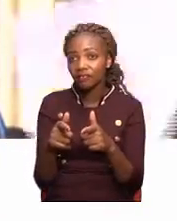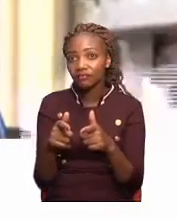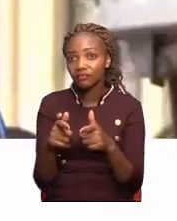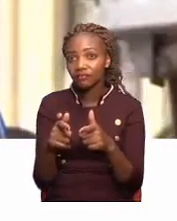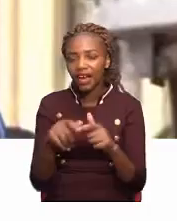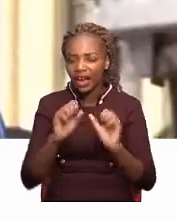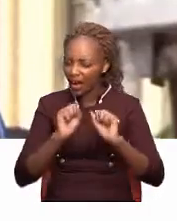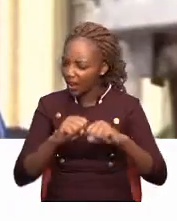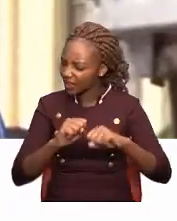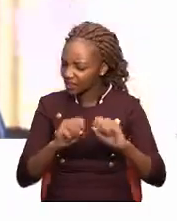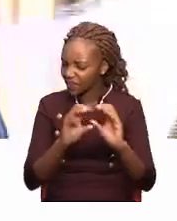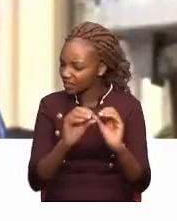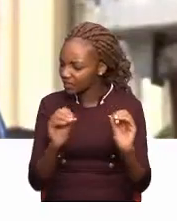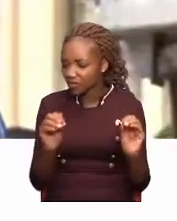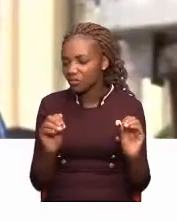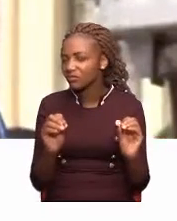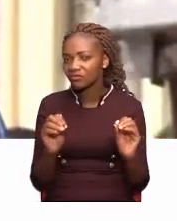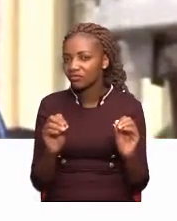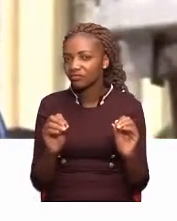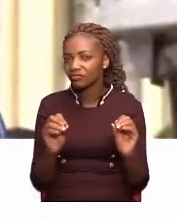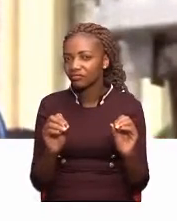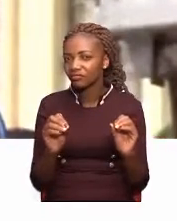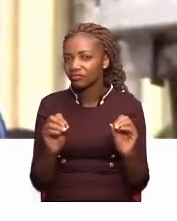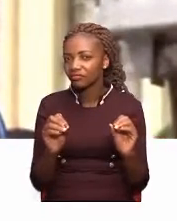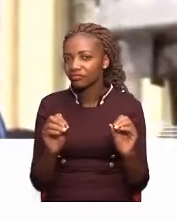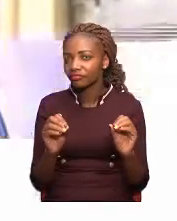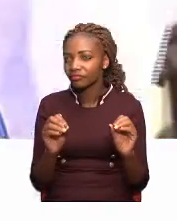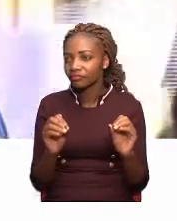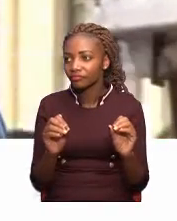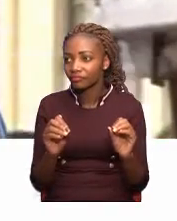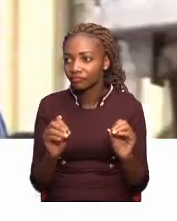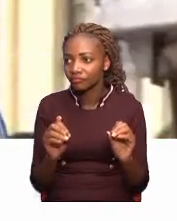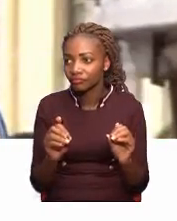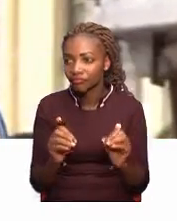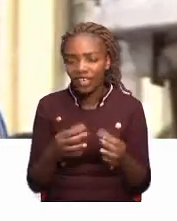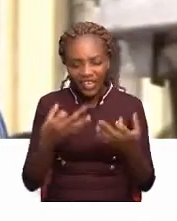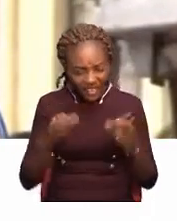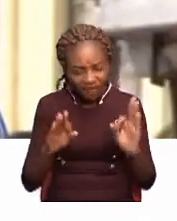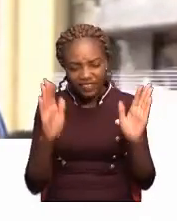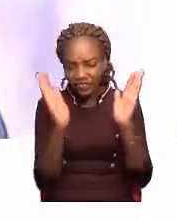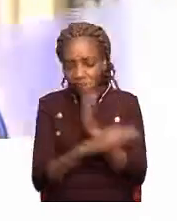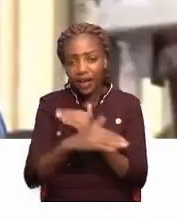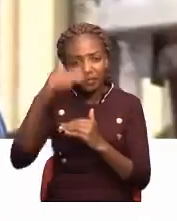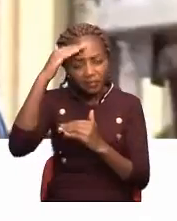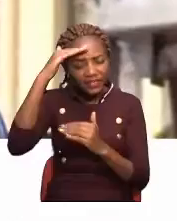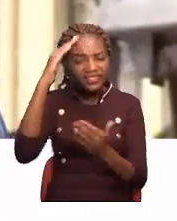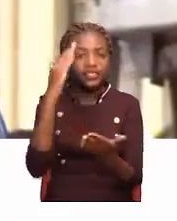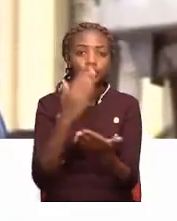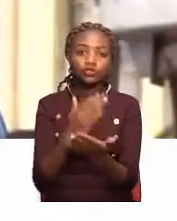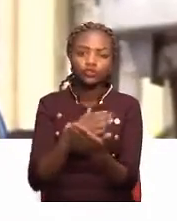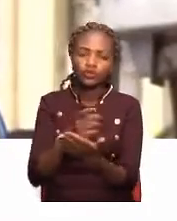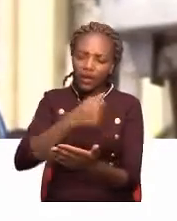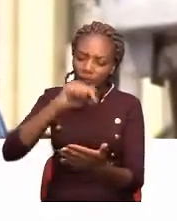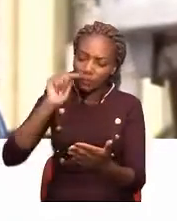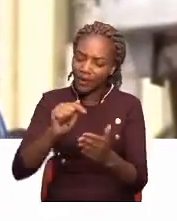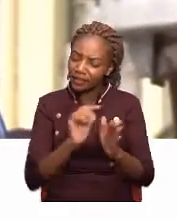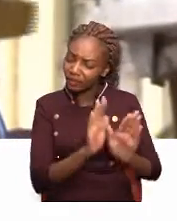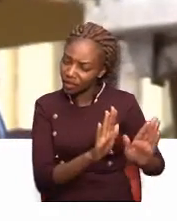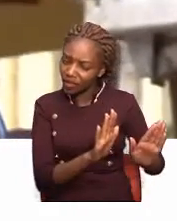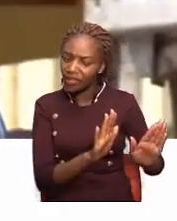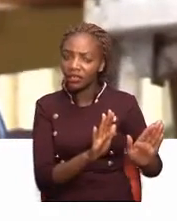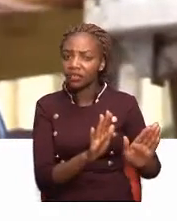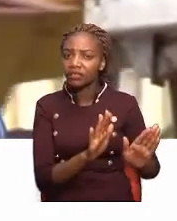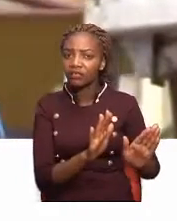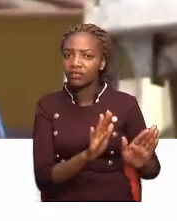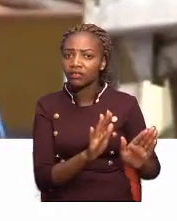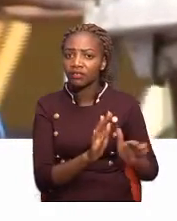mpaka ahera. Hatutakubaliana. Pombe kama ni haramu, ni haramu. Full stop, period.